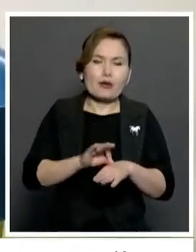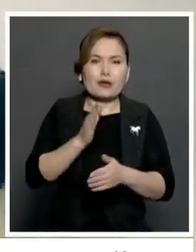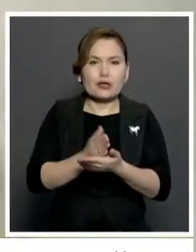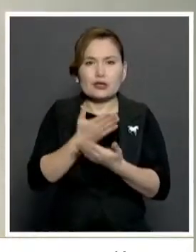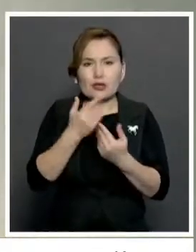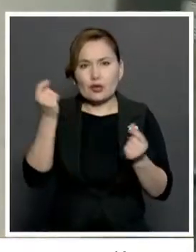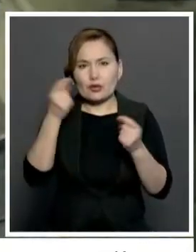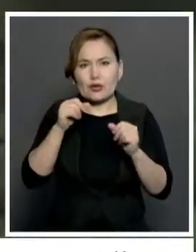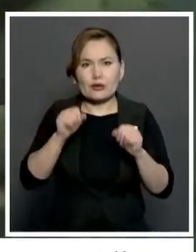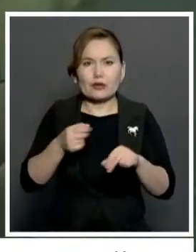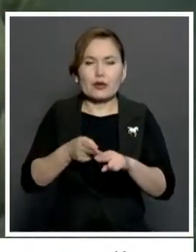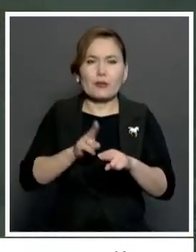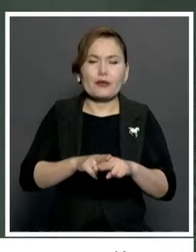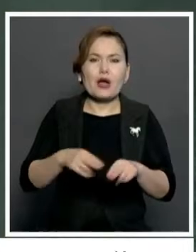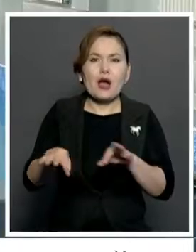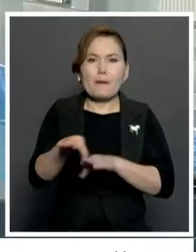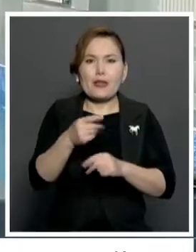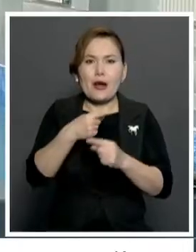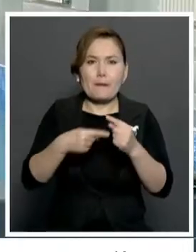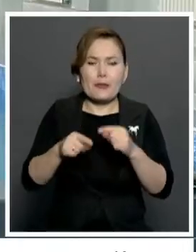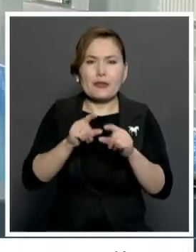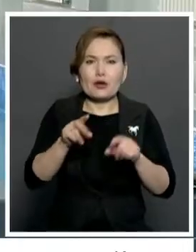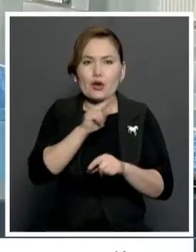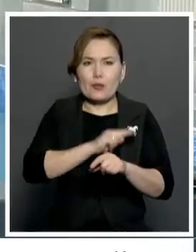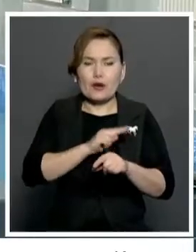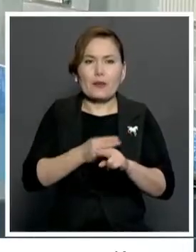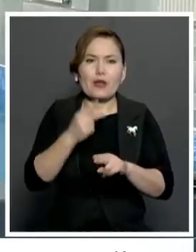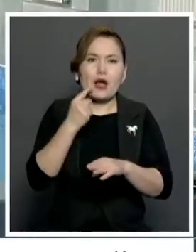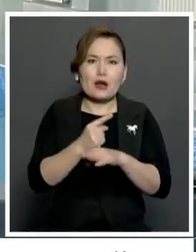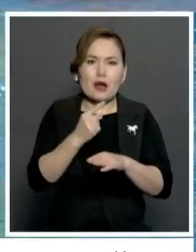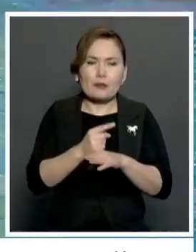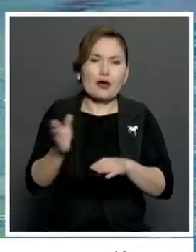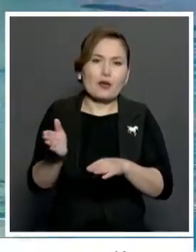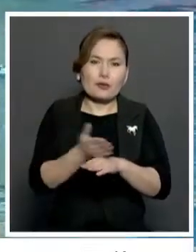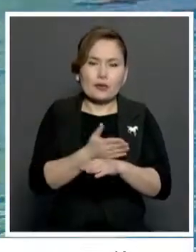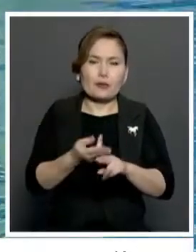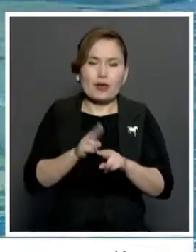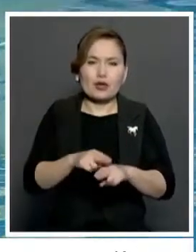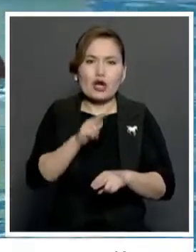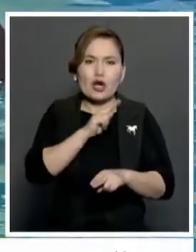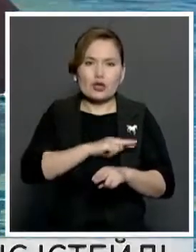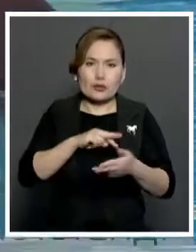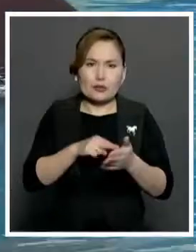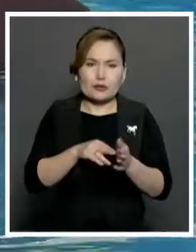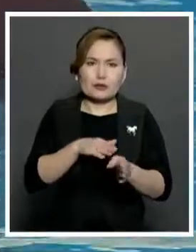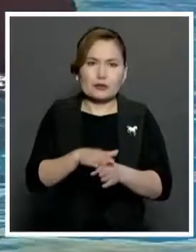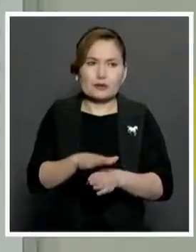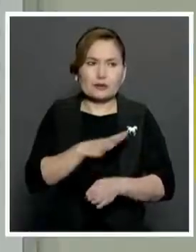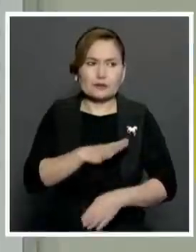анықтауға мүмкіндік бар. Айта кетейік, бұл жоба бизнес нысандарының жұмысына қойылатын шектеулерді алып тастаудың бір баламасы ретінде іске қосылды.